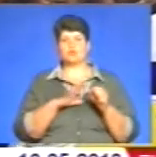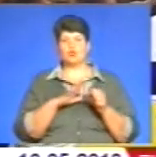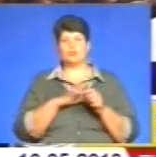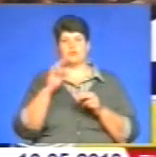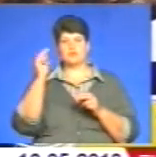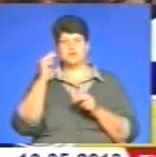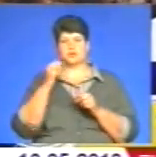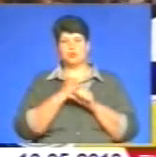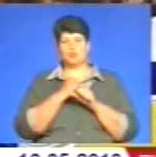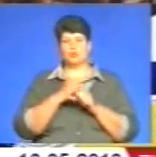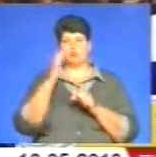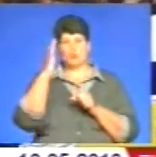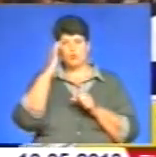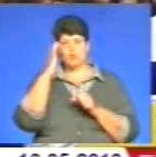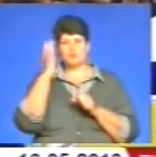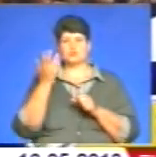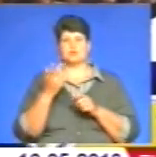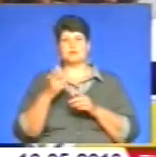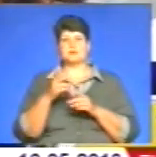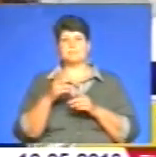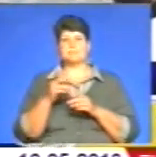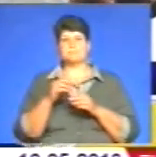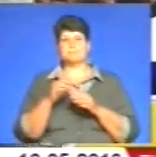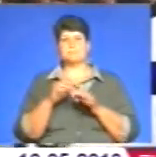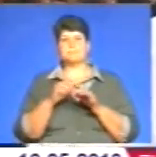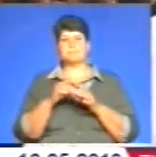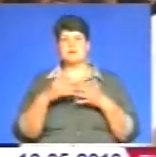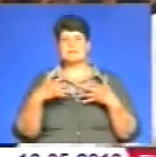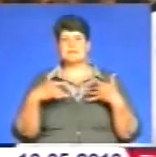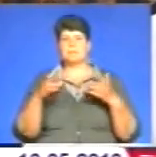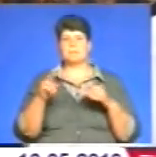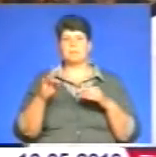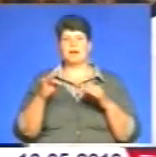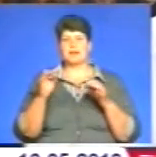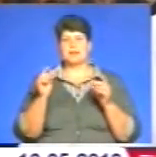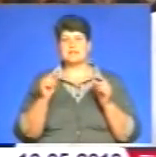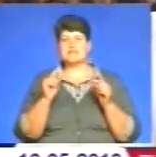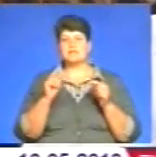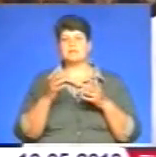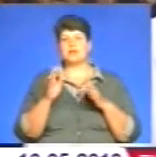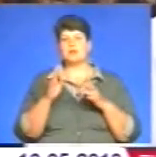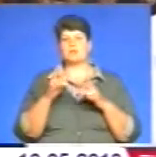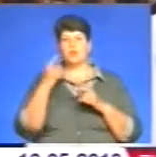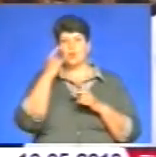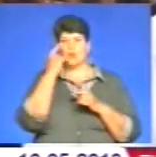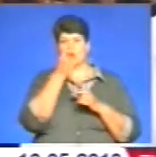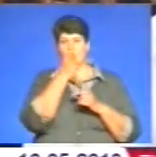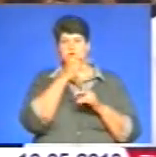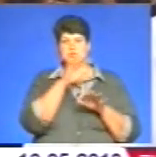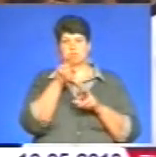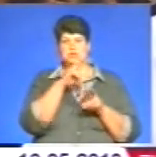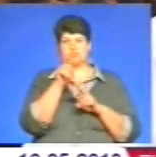роботу мозку за допомогою приладів електроенцефалограф наприклад вивчати рух очей тому що Знаєте